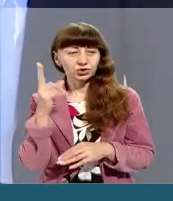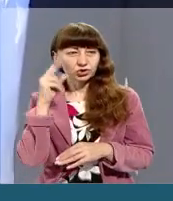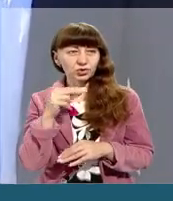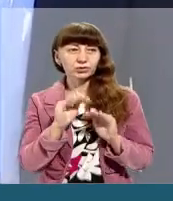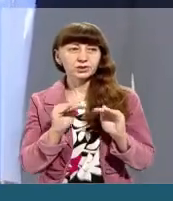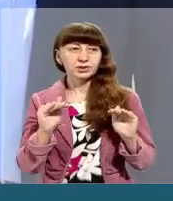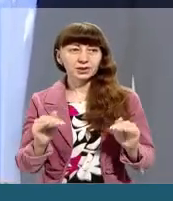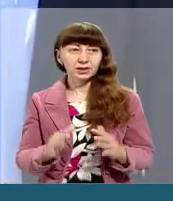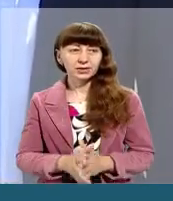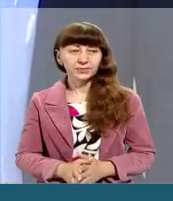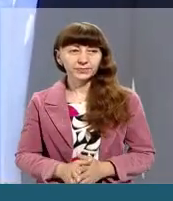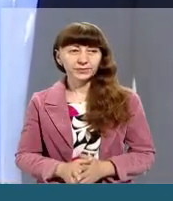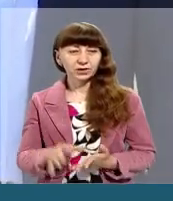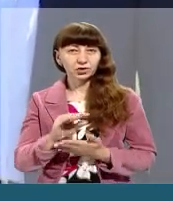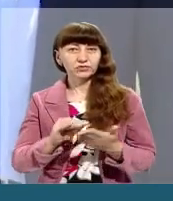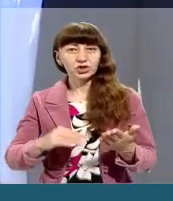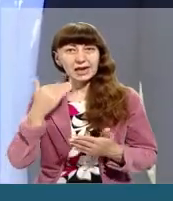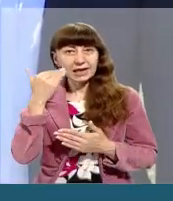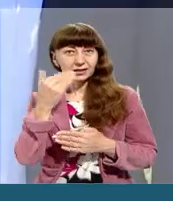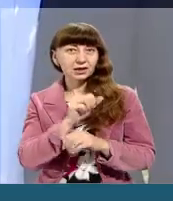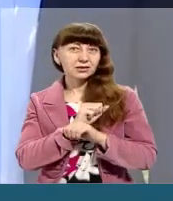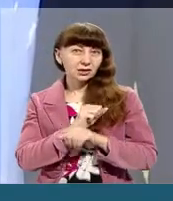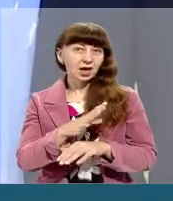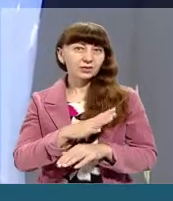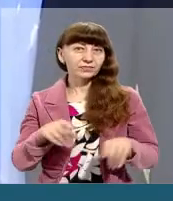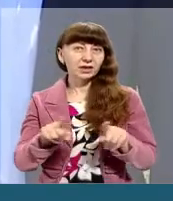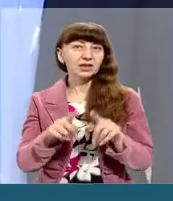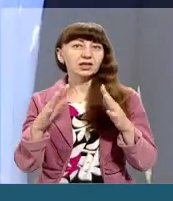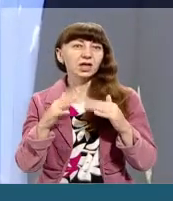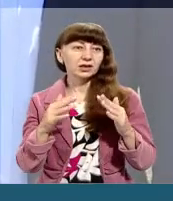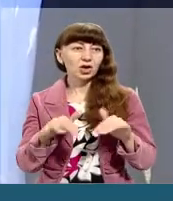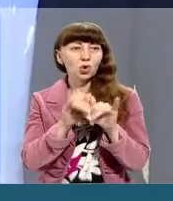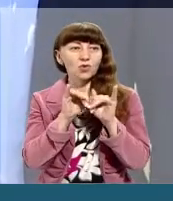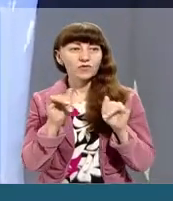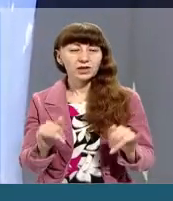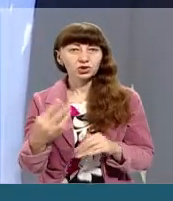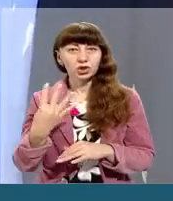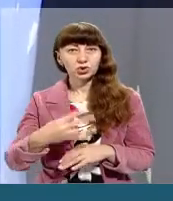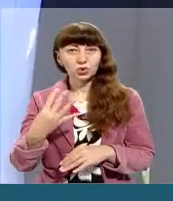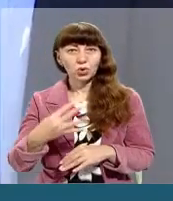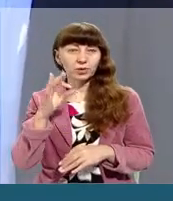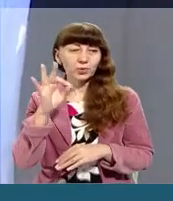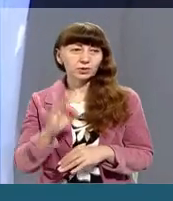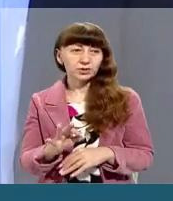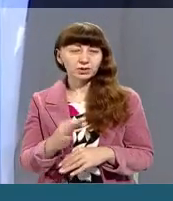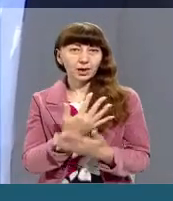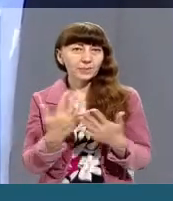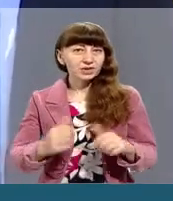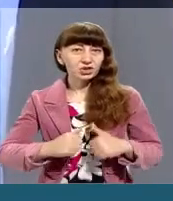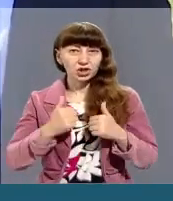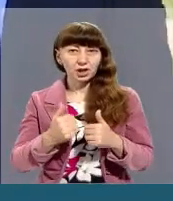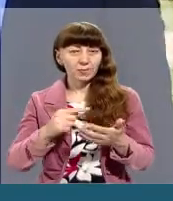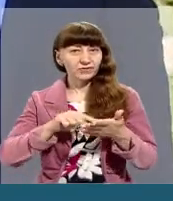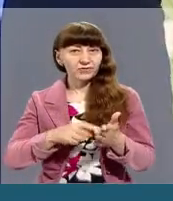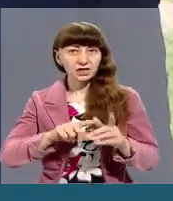детей, которые в течение лета отдыхают в таких лагерях, увеличилось на 40%. Мы целенаправленно